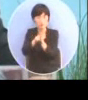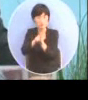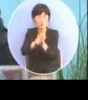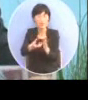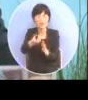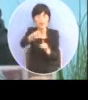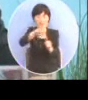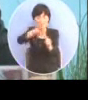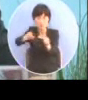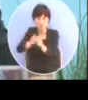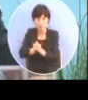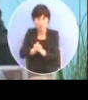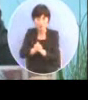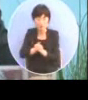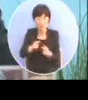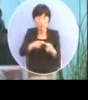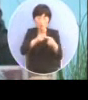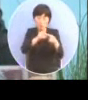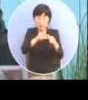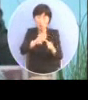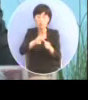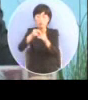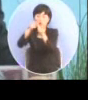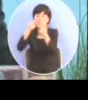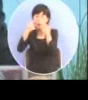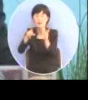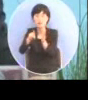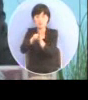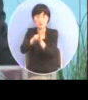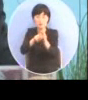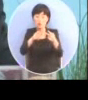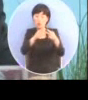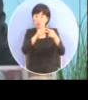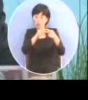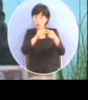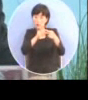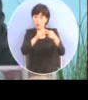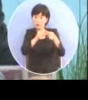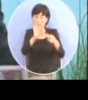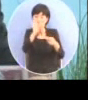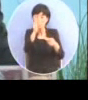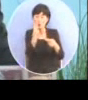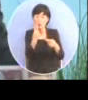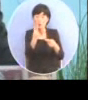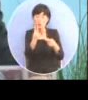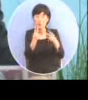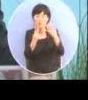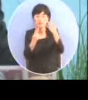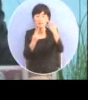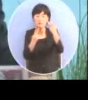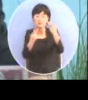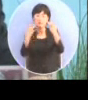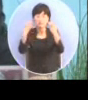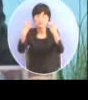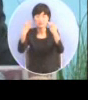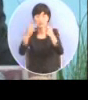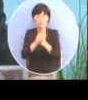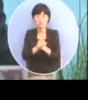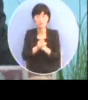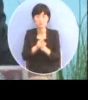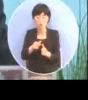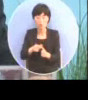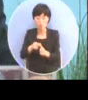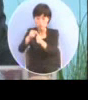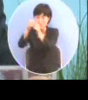chúng ta phải tin chắc điều đó. Đó là tin chắc được cứu rồi. Điều số 2 là gì? Trong Giăng đoạn 14 câu 14.